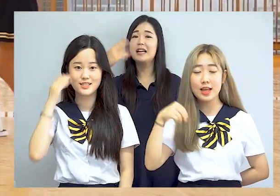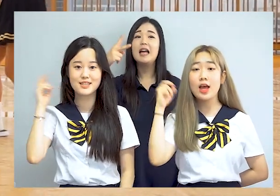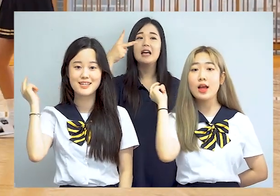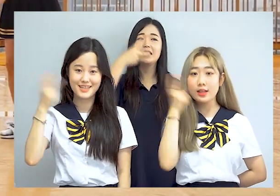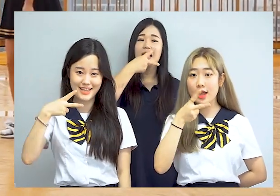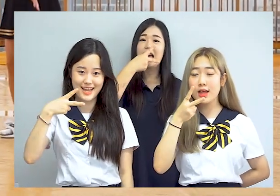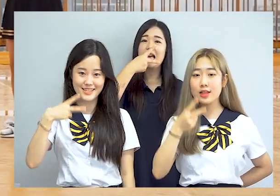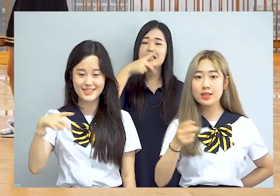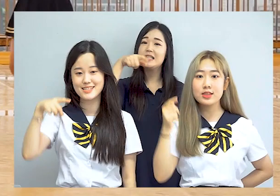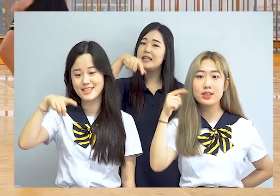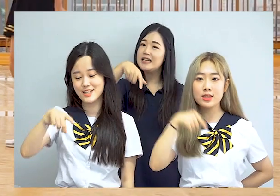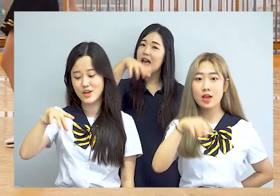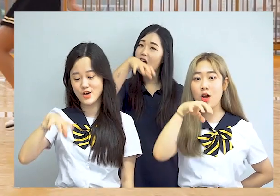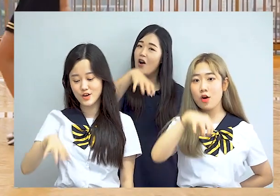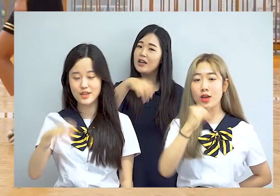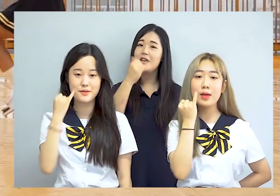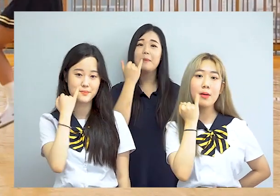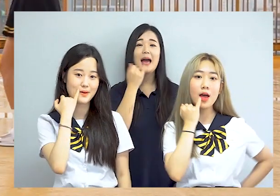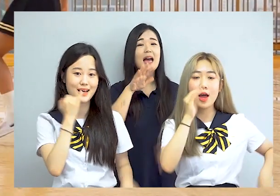꾸었지.